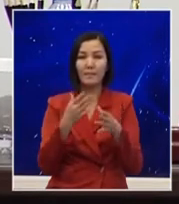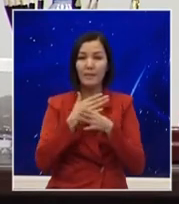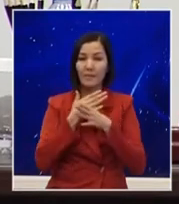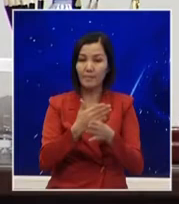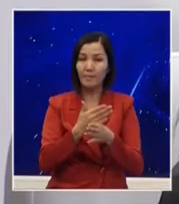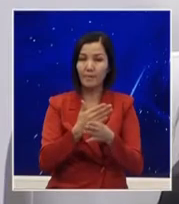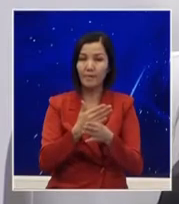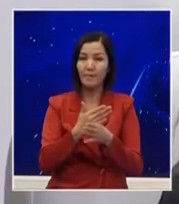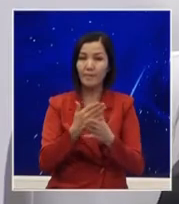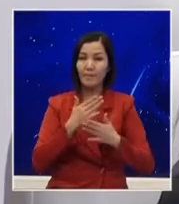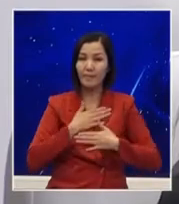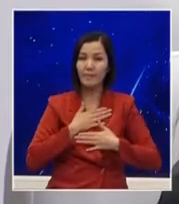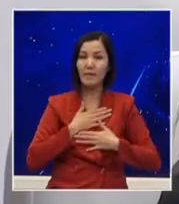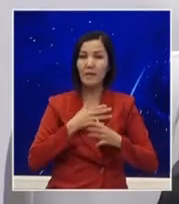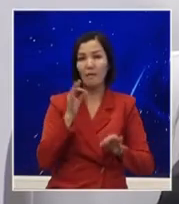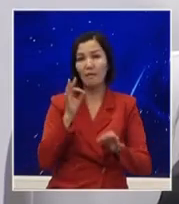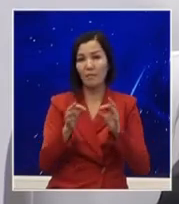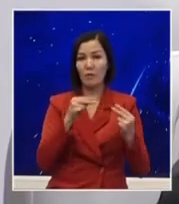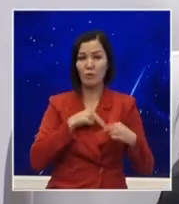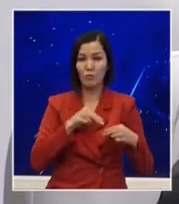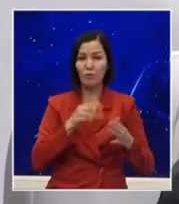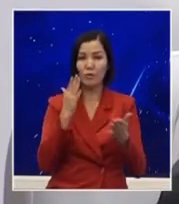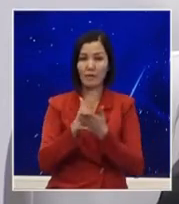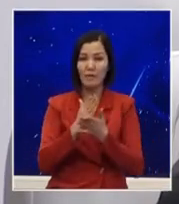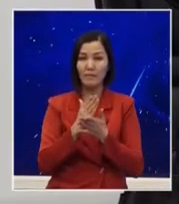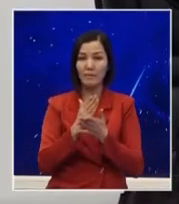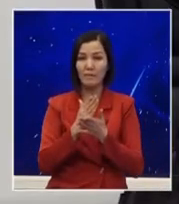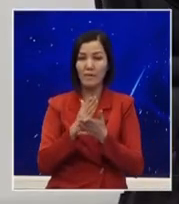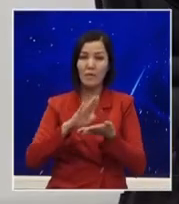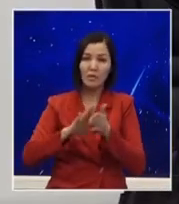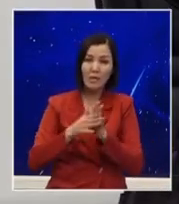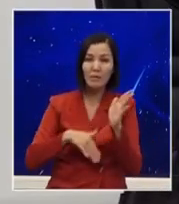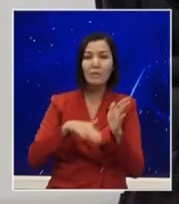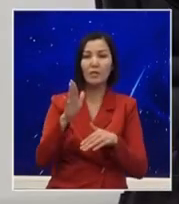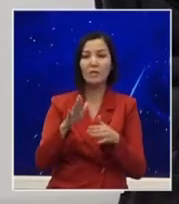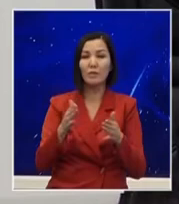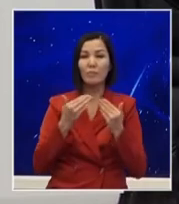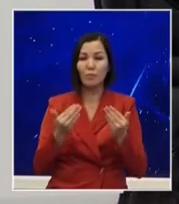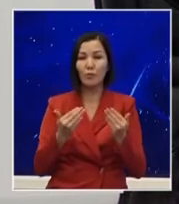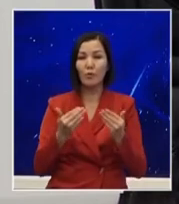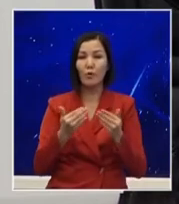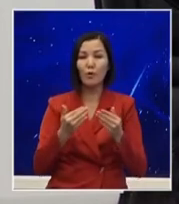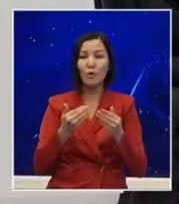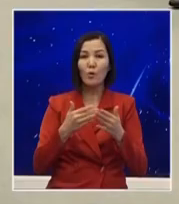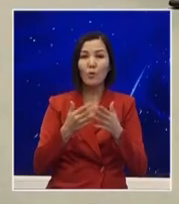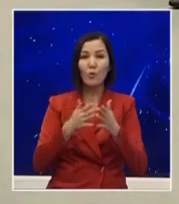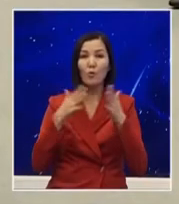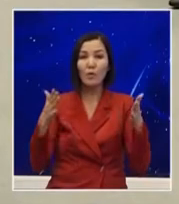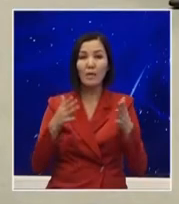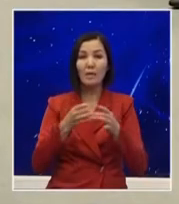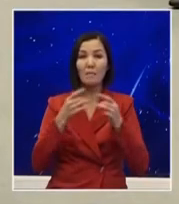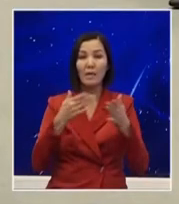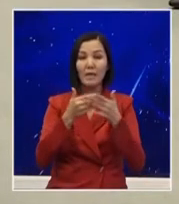мы нормально работаем. Бүгін міне сіздермен үлкен мерекенің алдында кездесіп отырмыз.